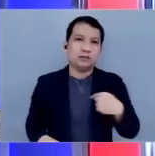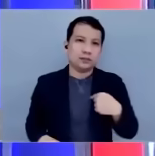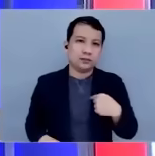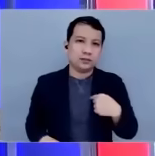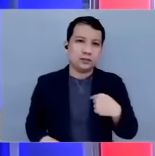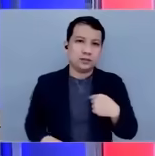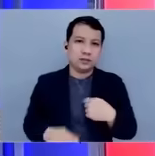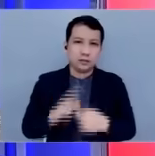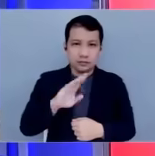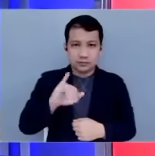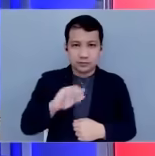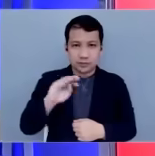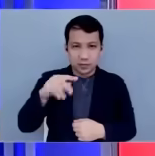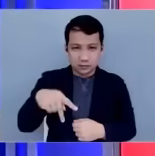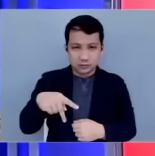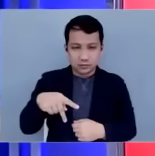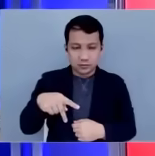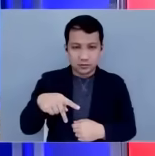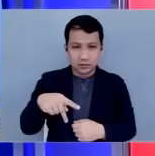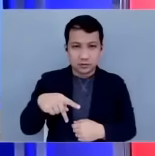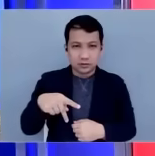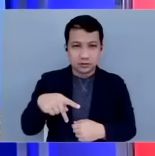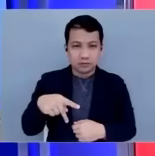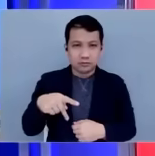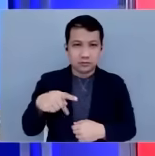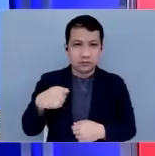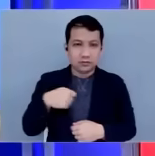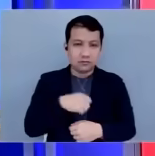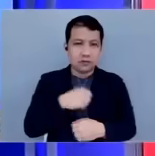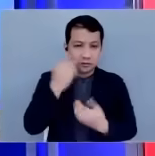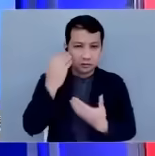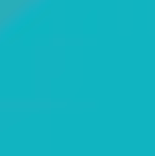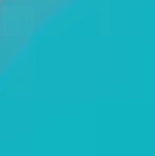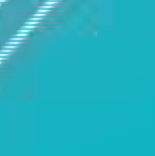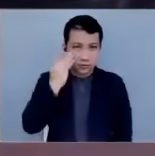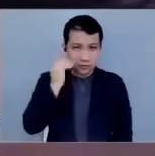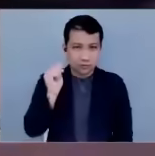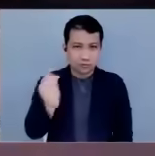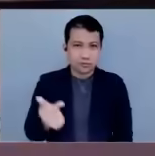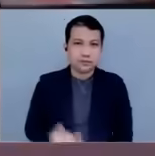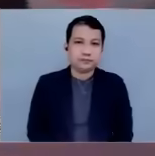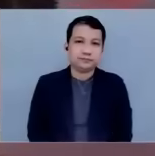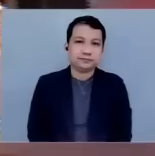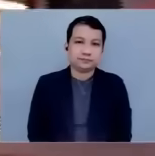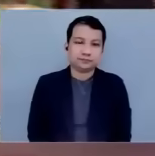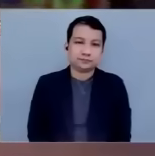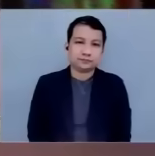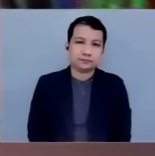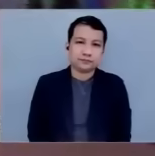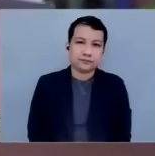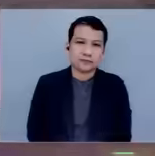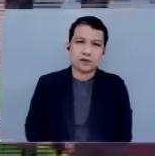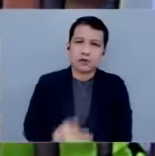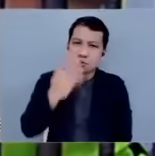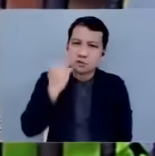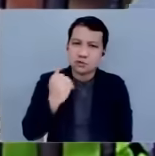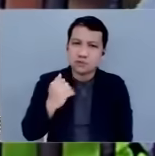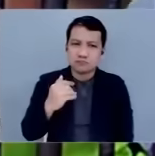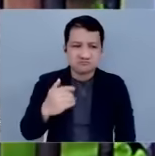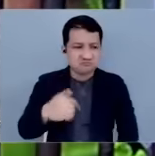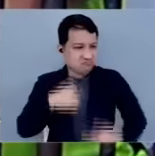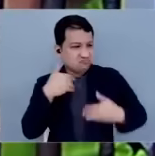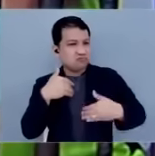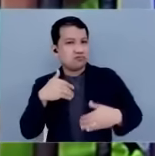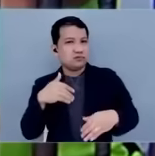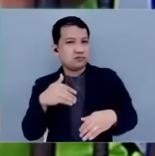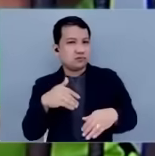BJMP ang sinindak niya. Nasa frontline ng balitang yan, si Dave Abuel. Nang dahil lang sa gustong manindak, sa kulungan ngayon ang